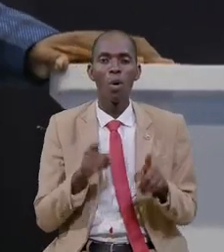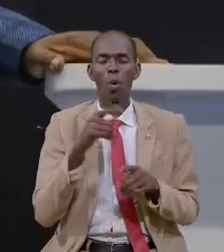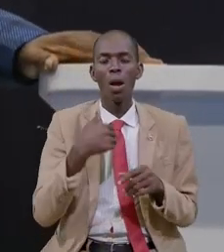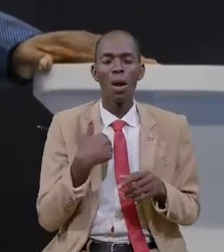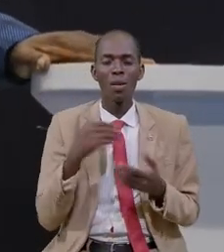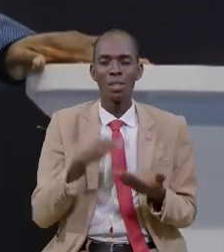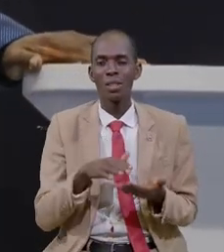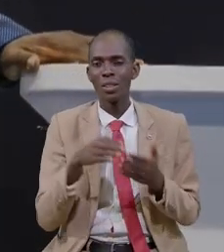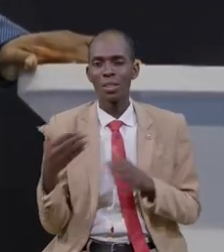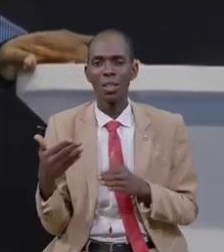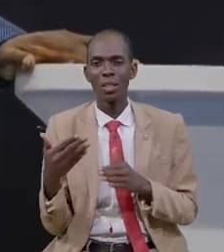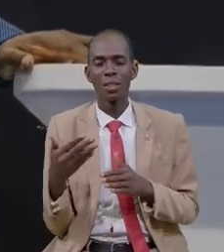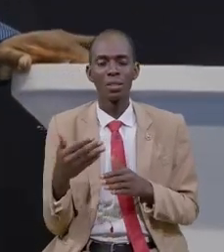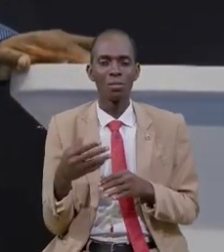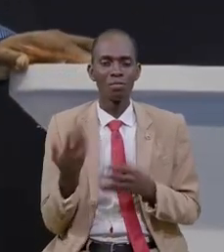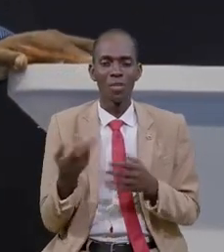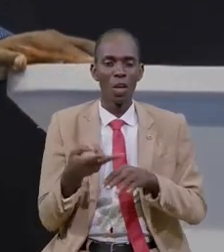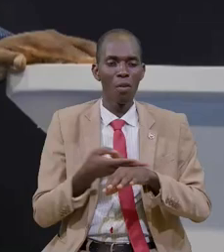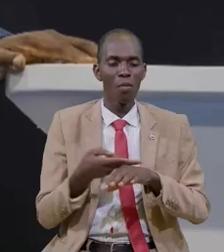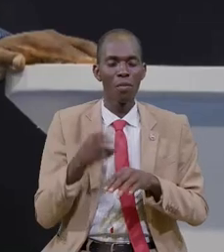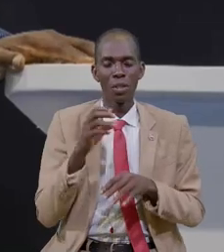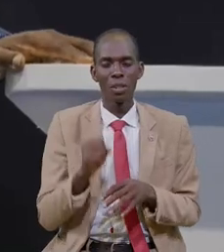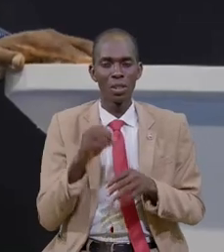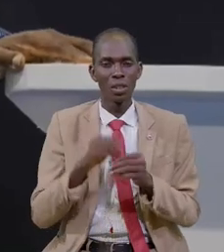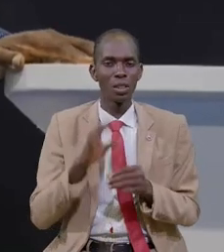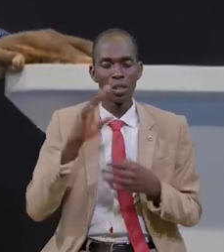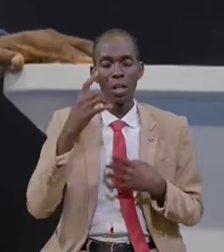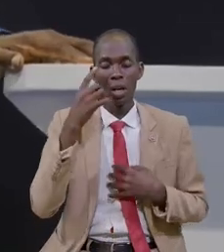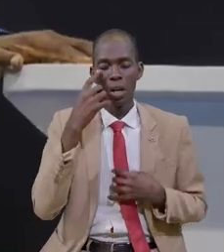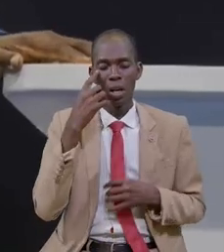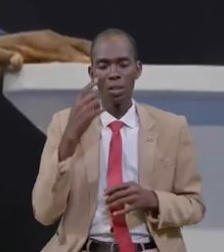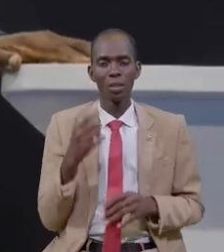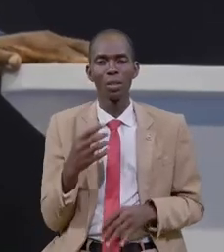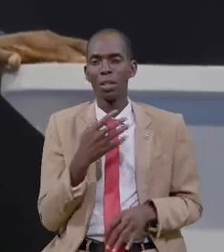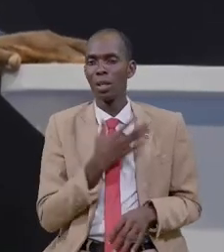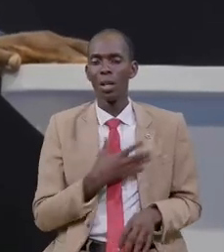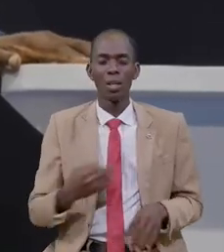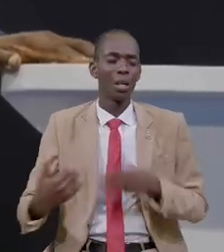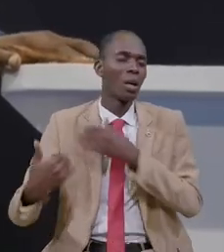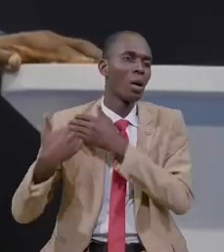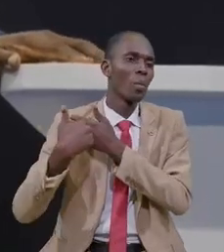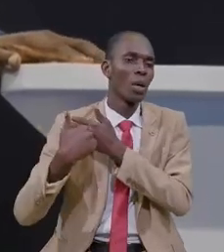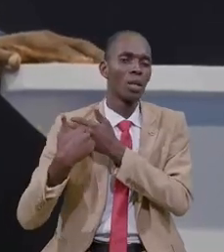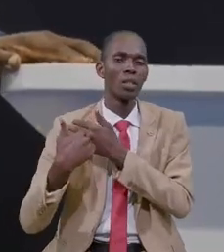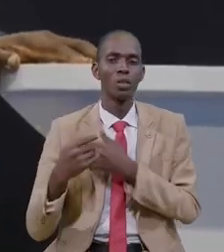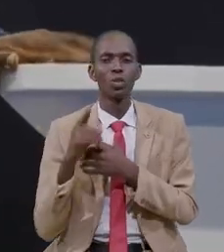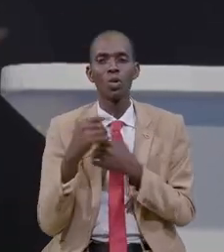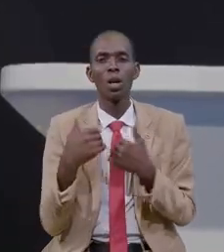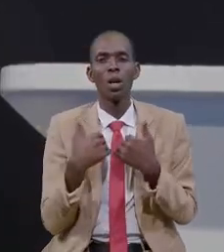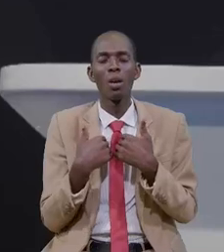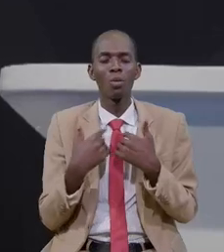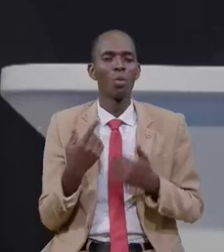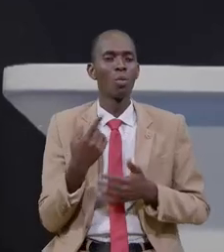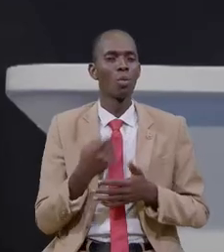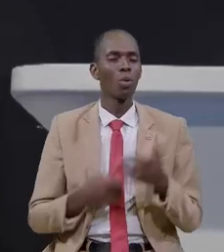as des nerfs oculaires morts, et derrière, tu